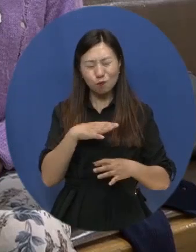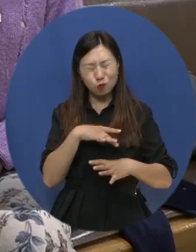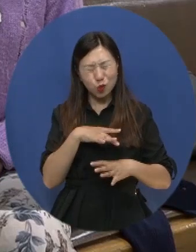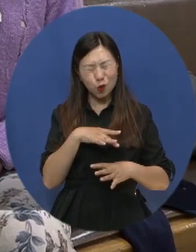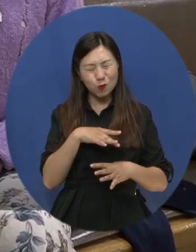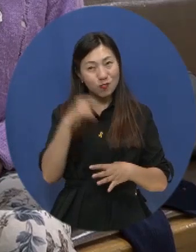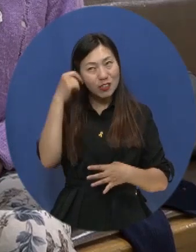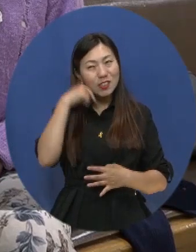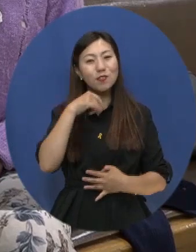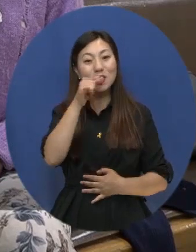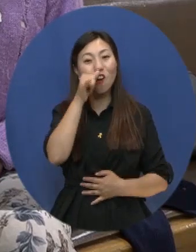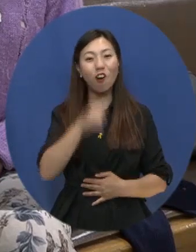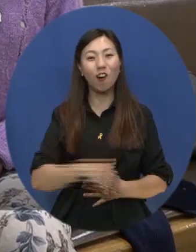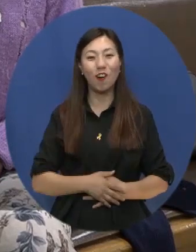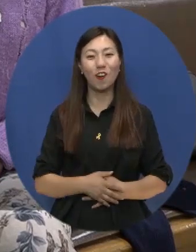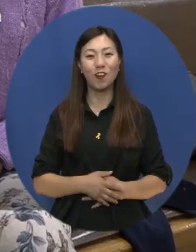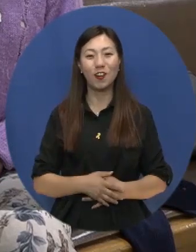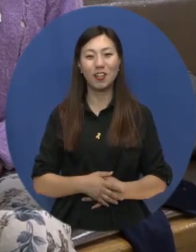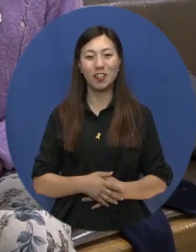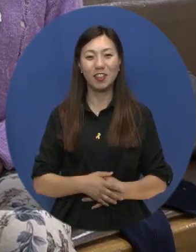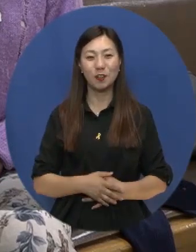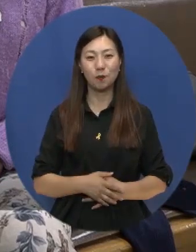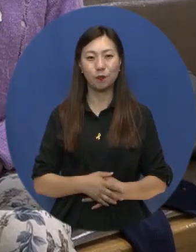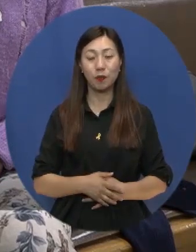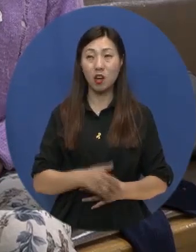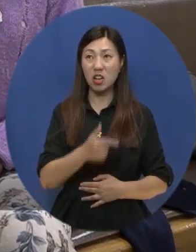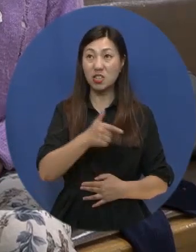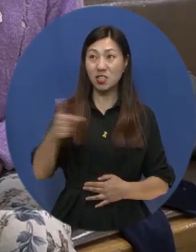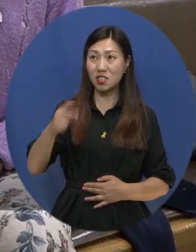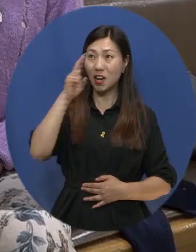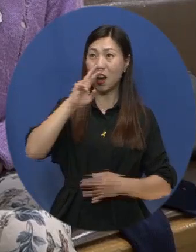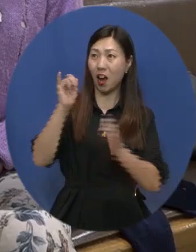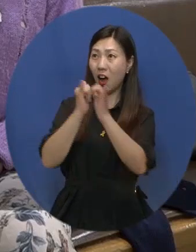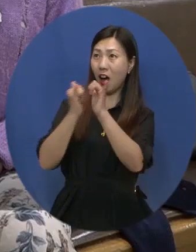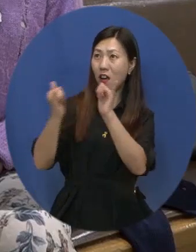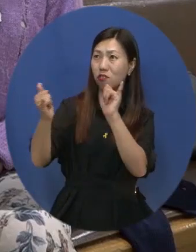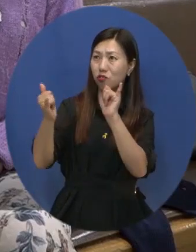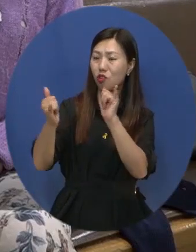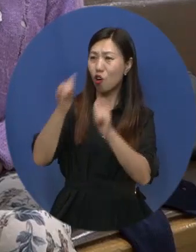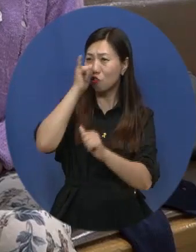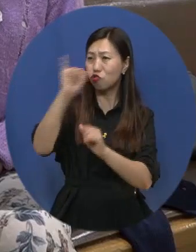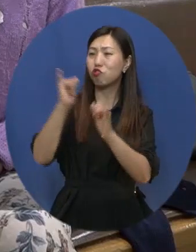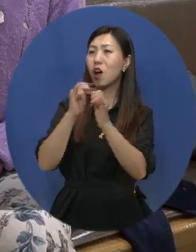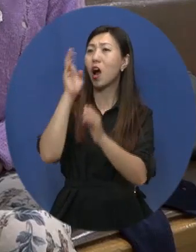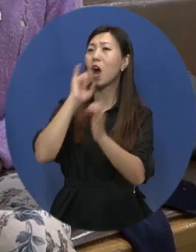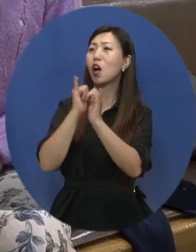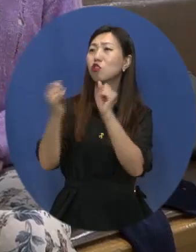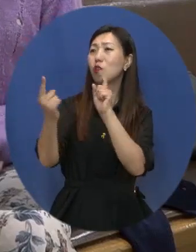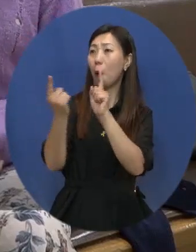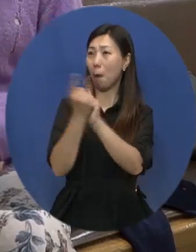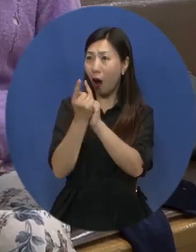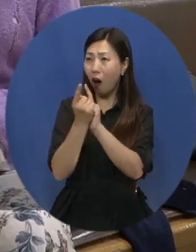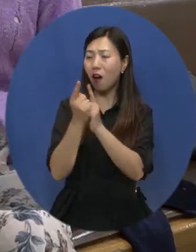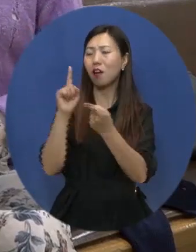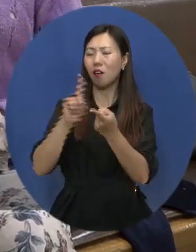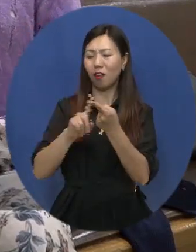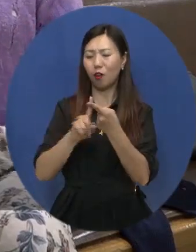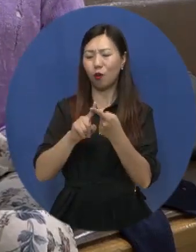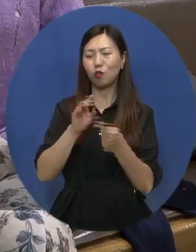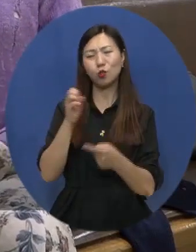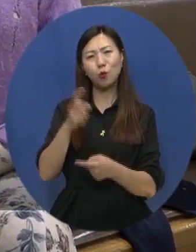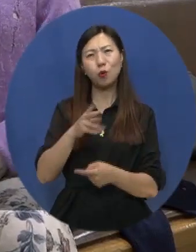했어요. 이 대가수를 만난다는 게 정말 좋았던 것 같고 그리고 제 교수님이라는 게